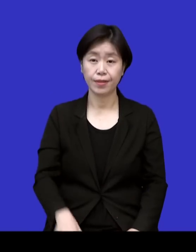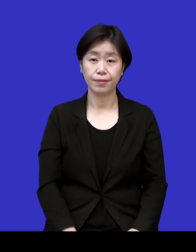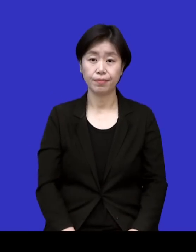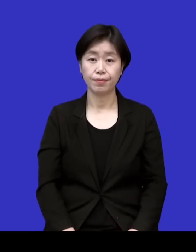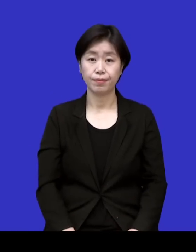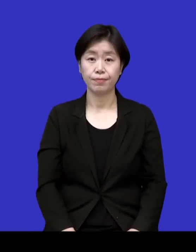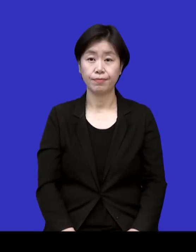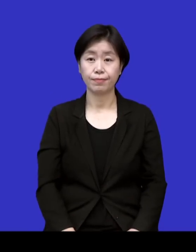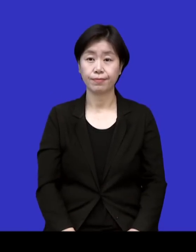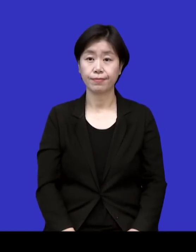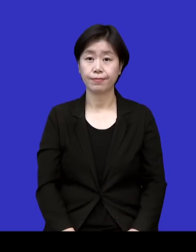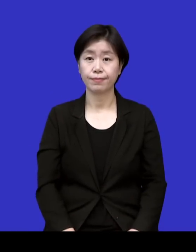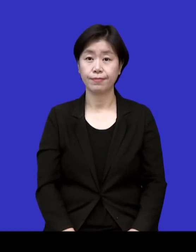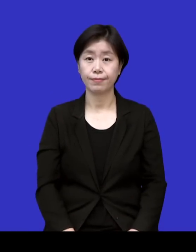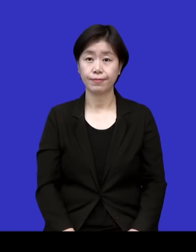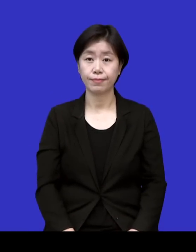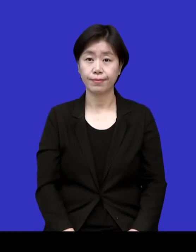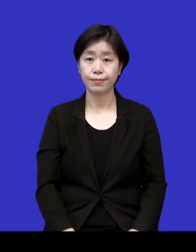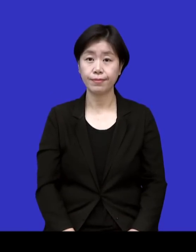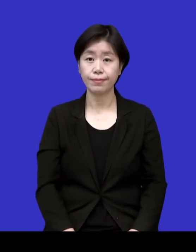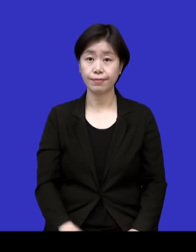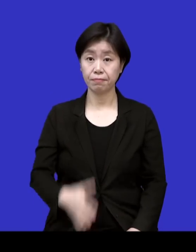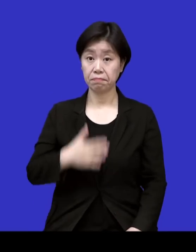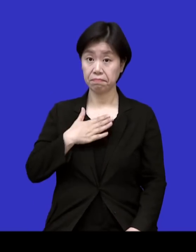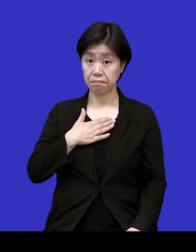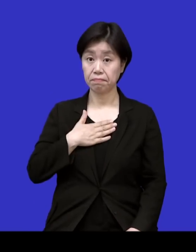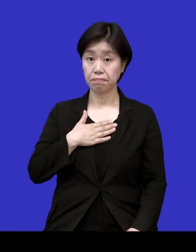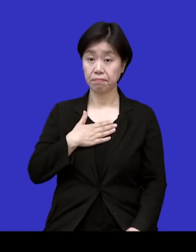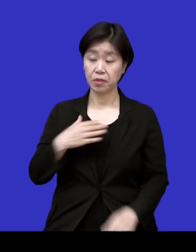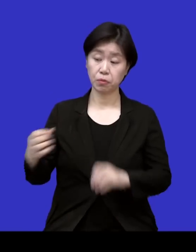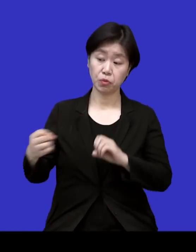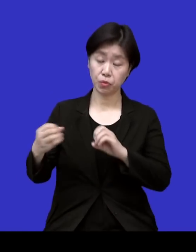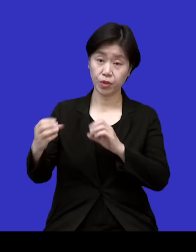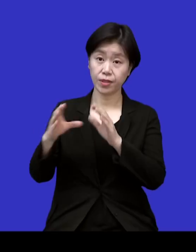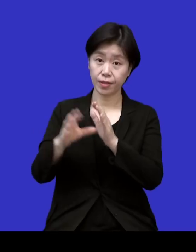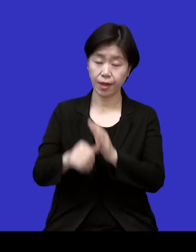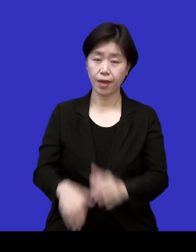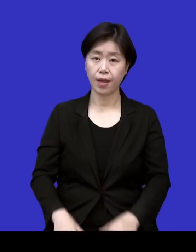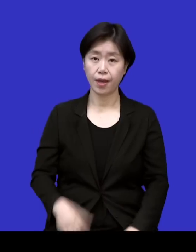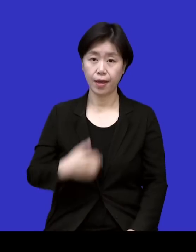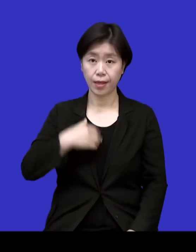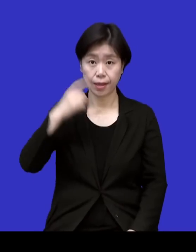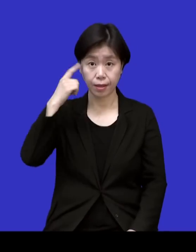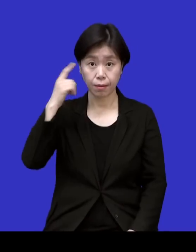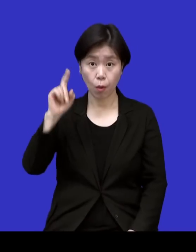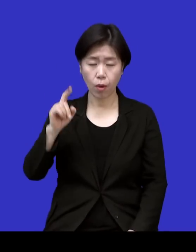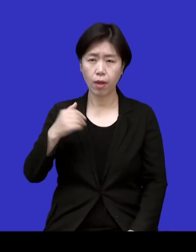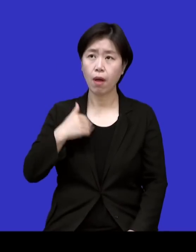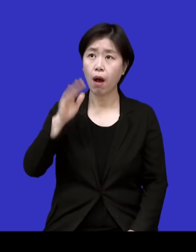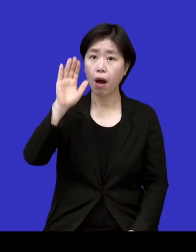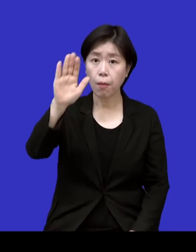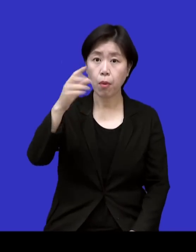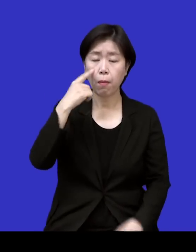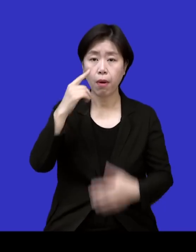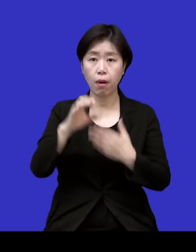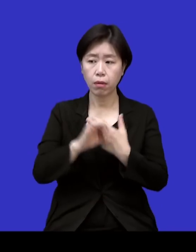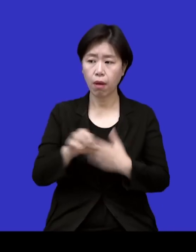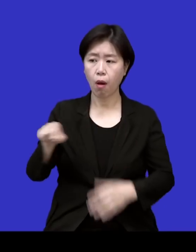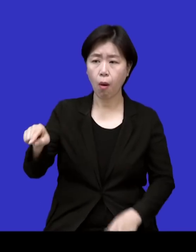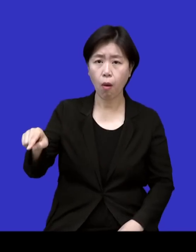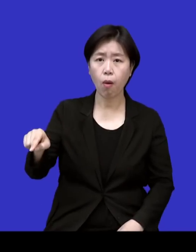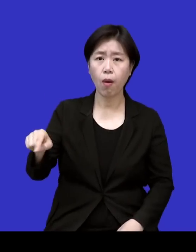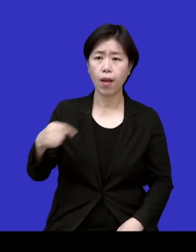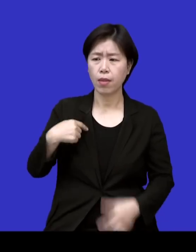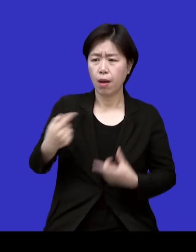쭉 들어보니까 저는 제가 우울증으로 인해서 또 딸이 혹시나 그런 저 같은 일을 겪을까 봐 너무 무서운 거예요.